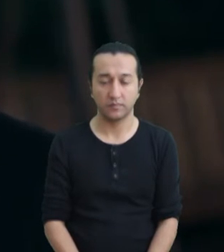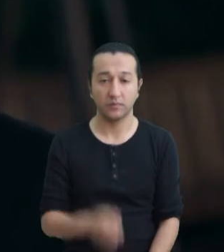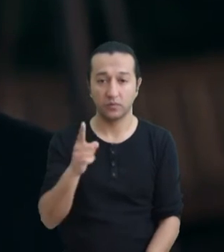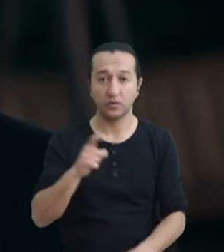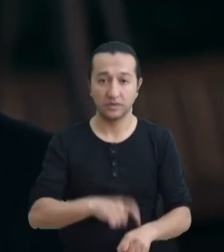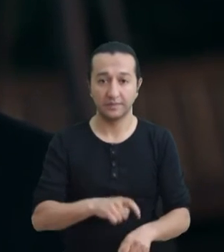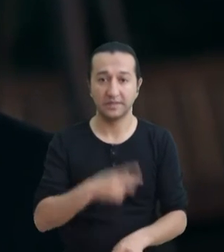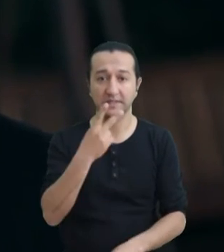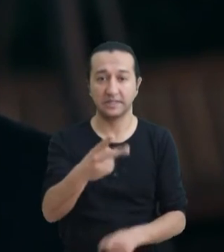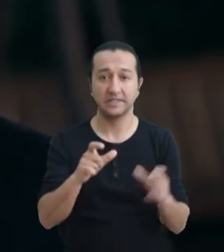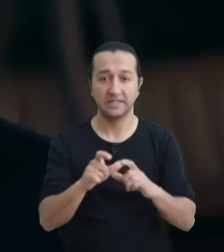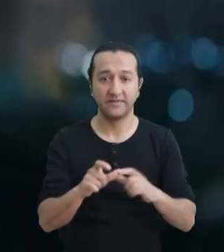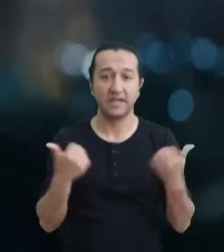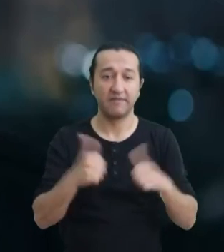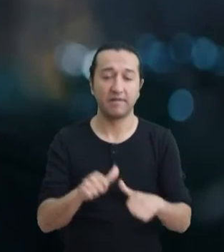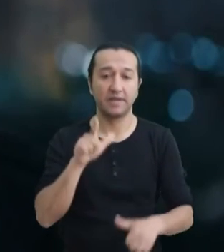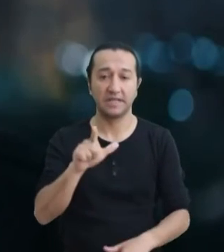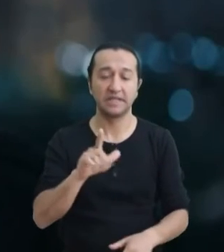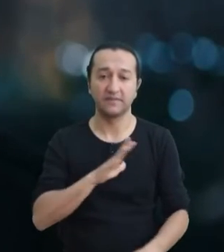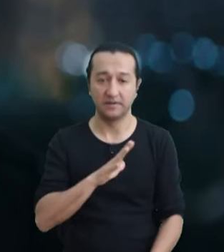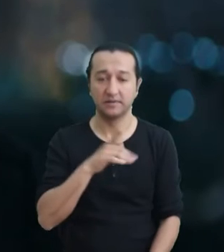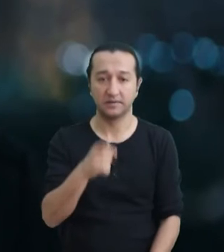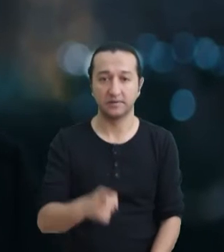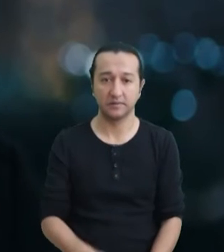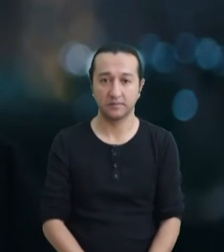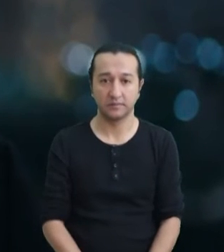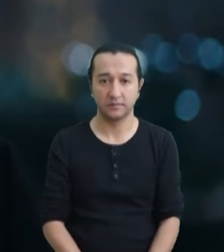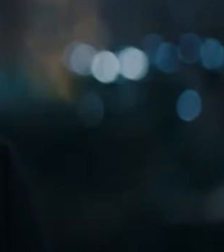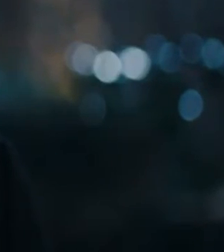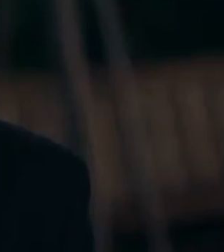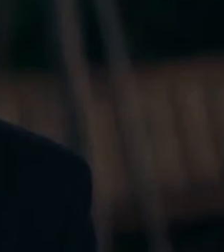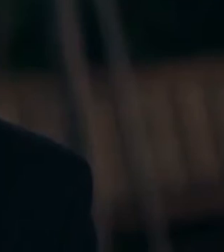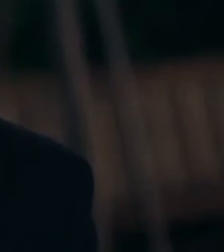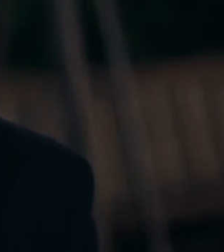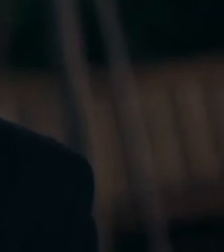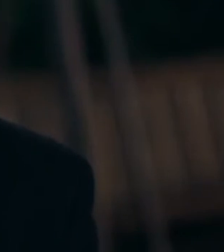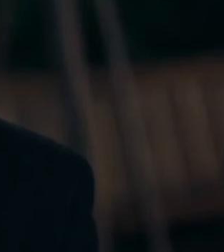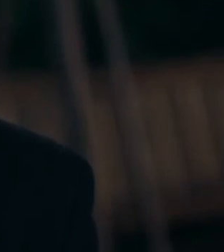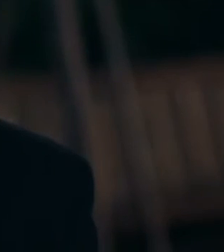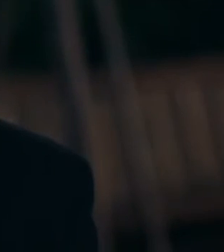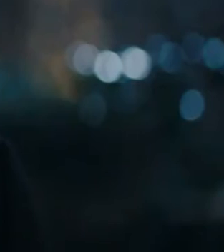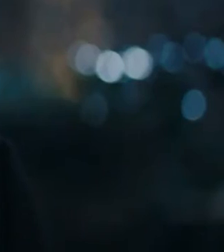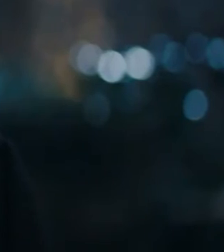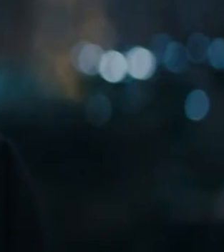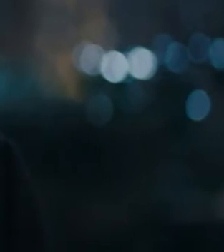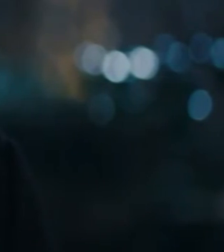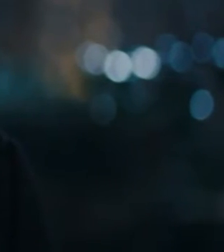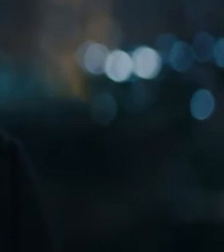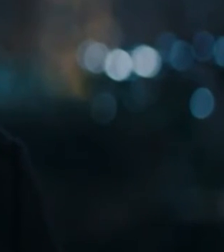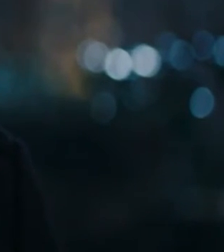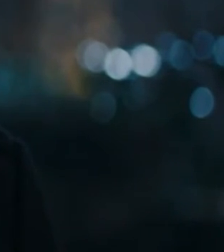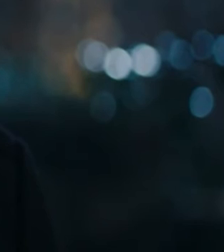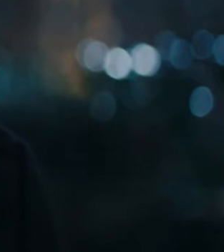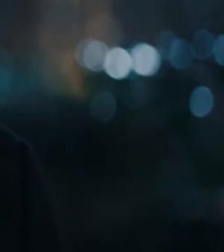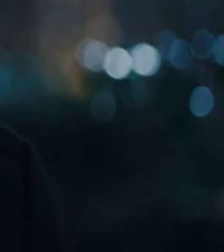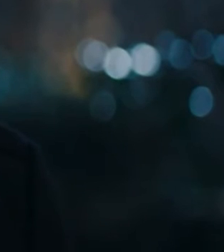O zaman senin Safiye ile evlenmen gerekecek. Cahit şaşkın, hızlı bir kafa hareketiyle Polat'a baktı. Yüzünde bir sevinç